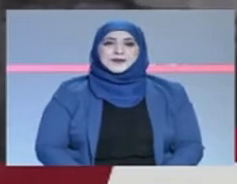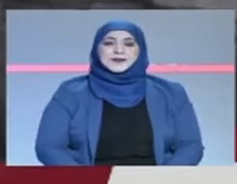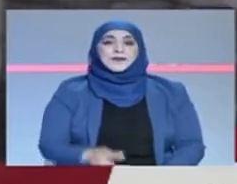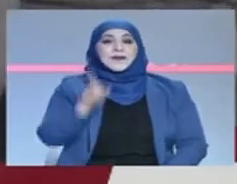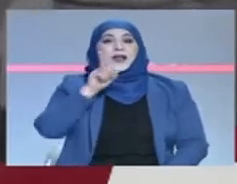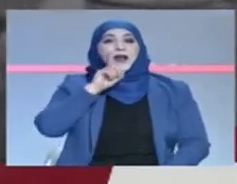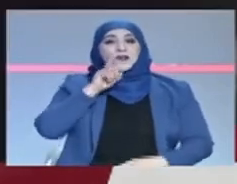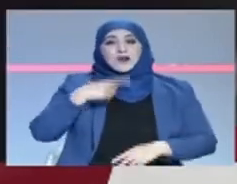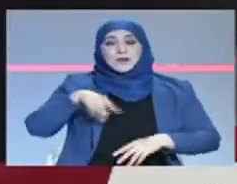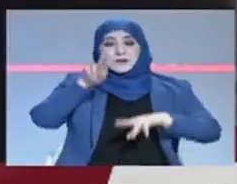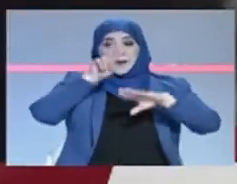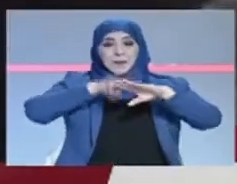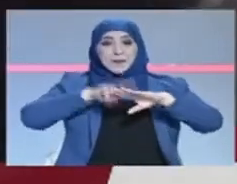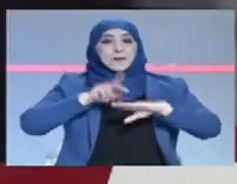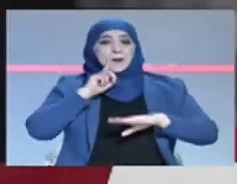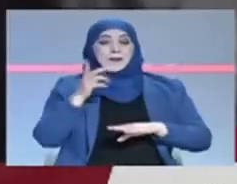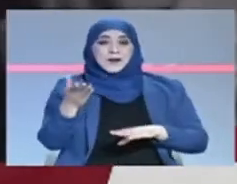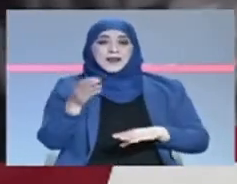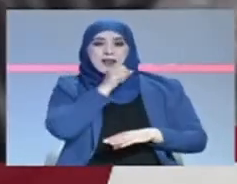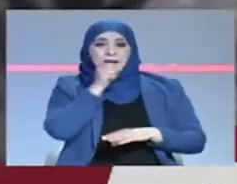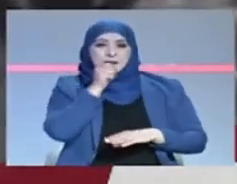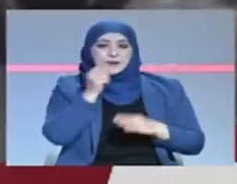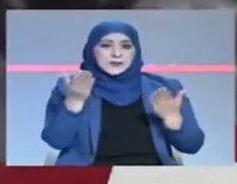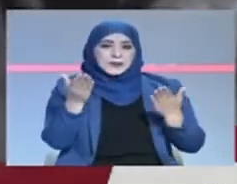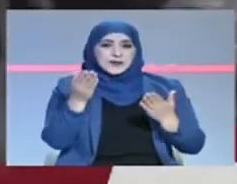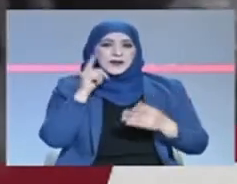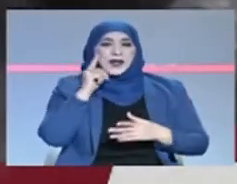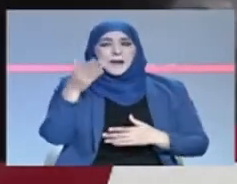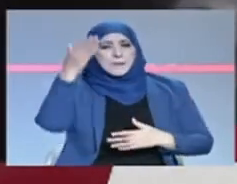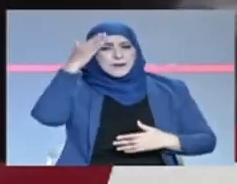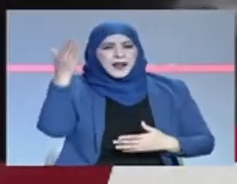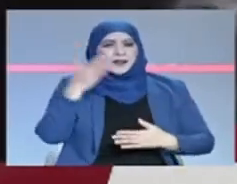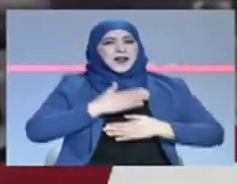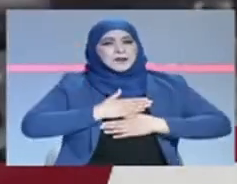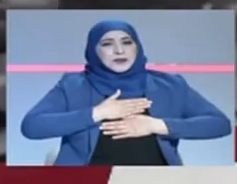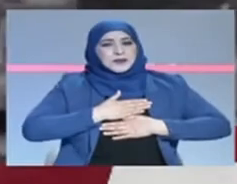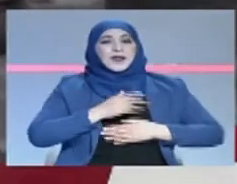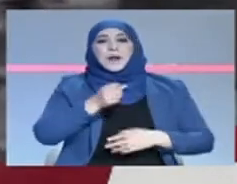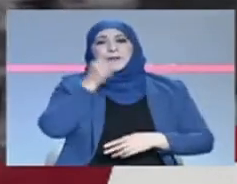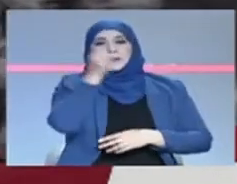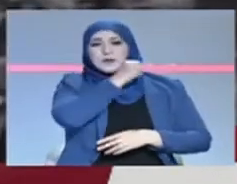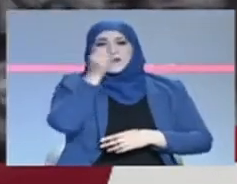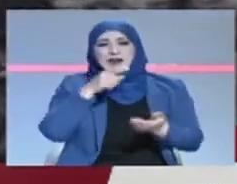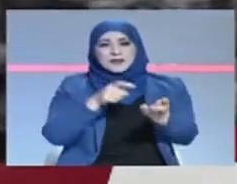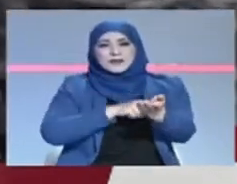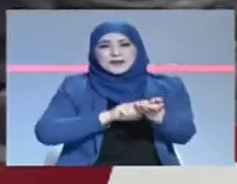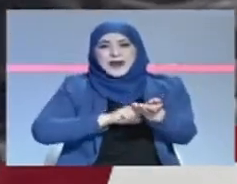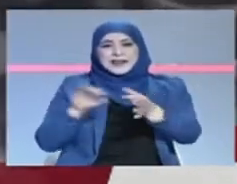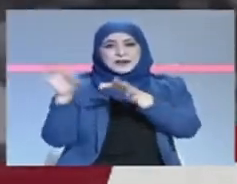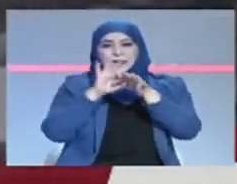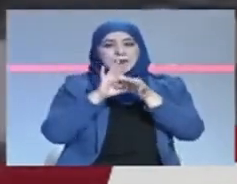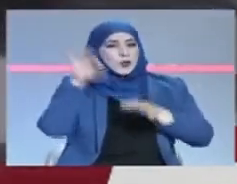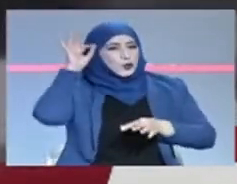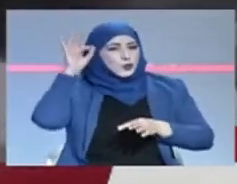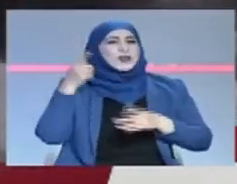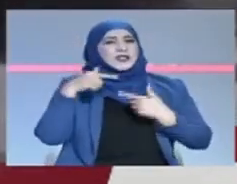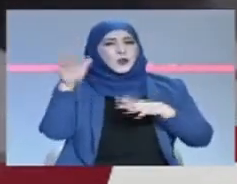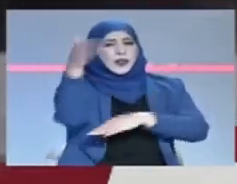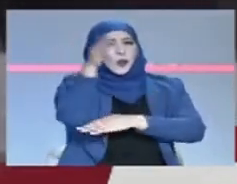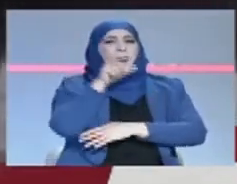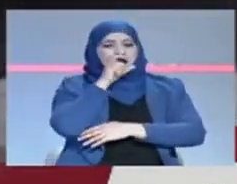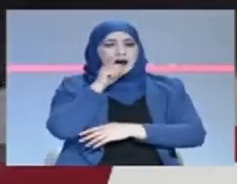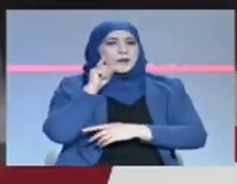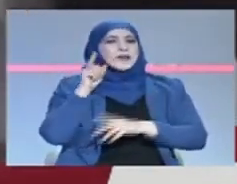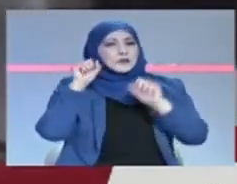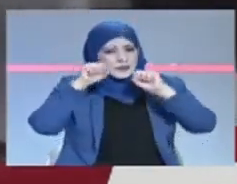فقيدة الأغنية التونسية زهيرة سالم، ولوعها بالفن المتصل بالتراث التونسي والمغاربي عموما مكنها